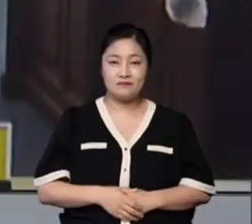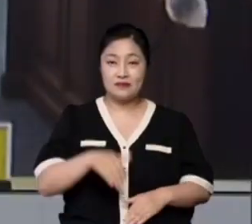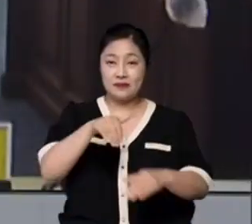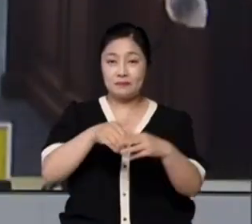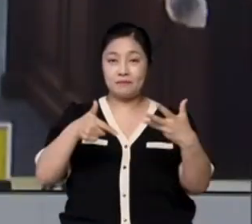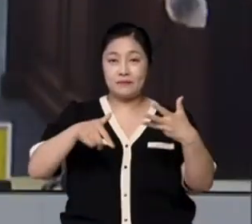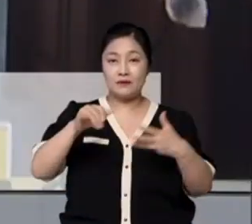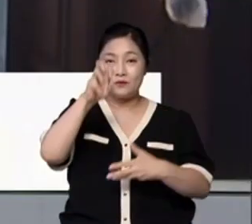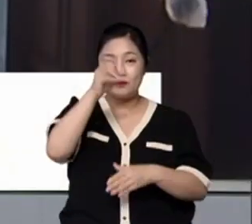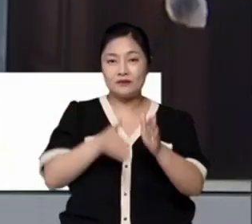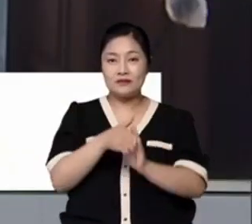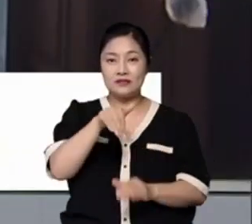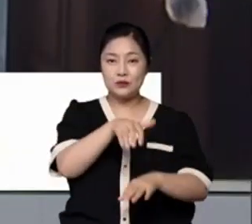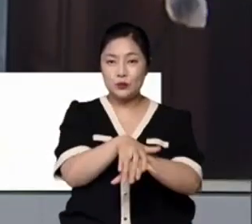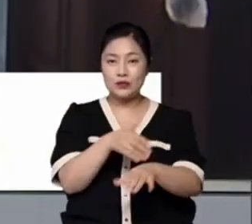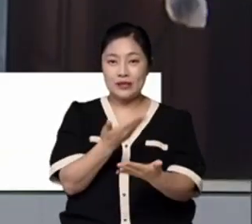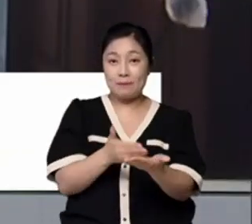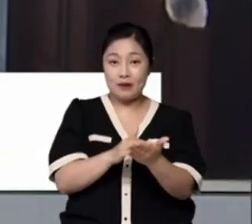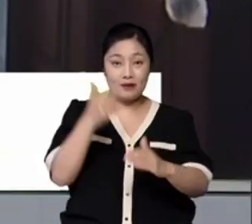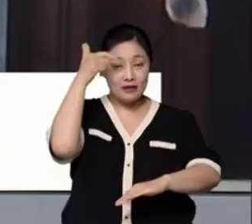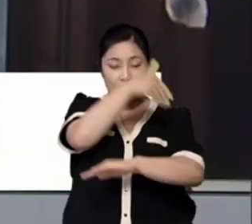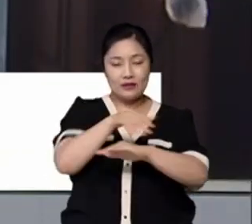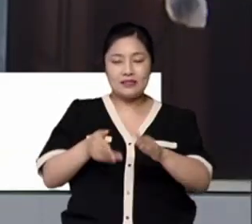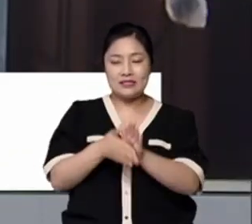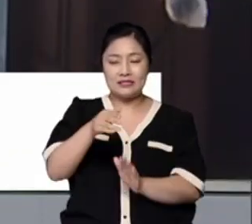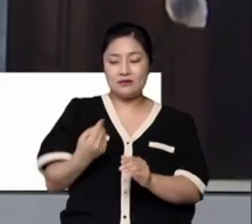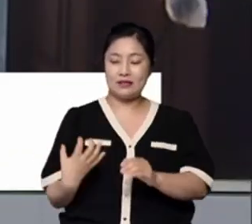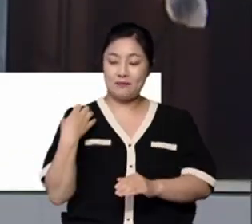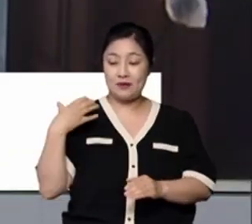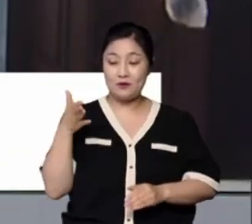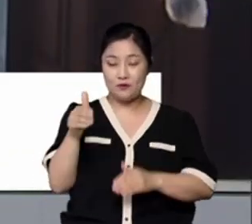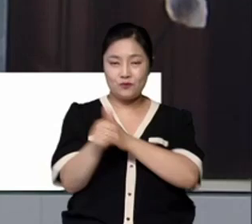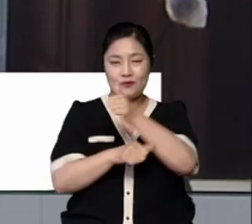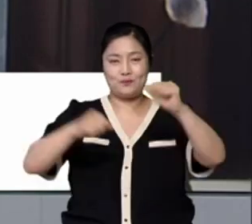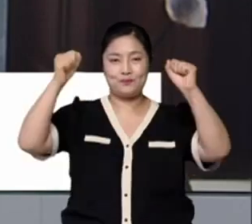민선 8기 광주광역시 조직 개편안이 시의회